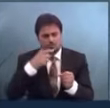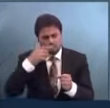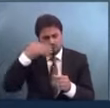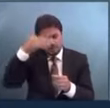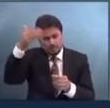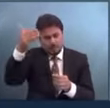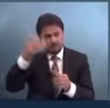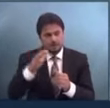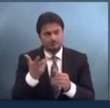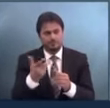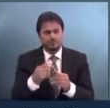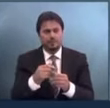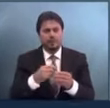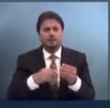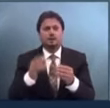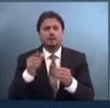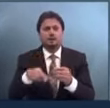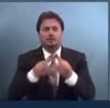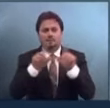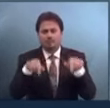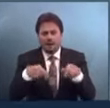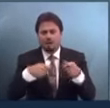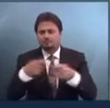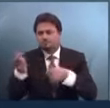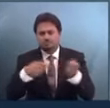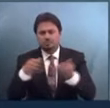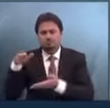سيتم تعويض الاسواق